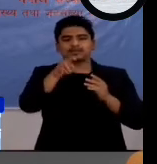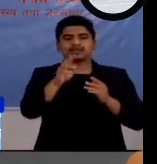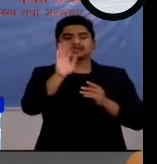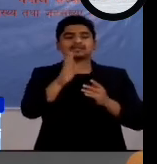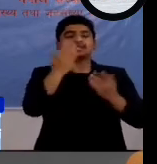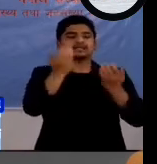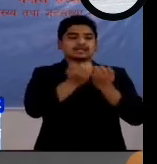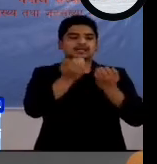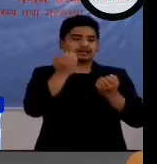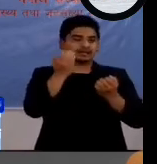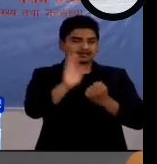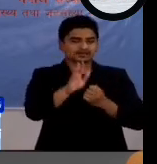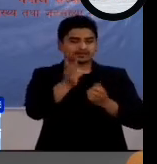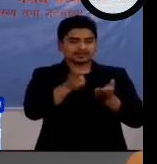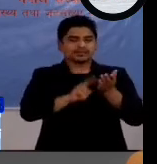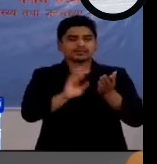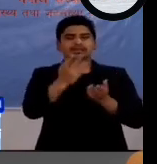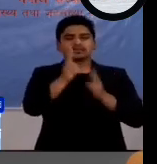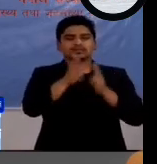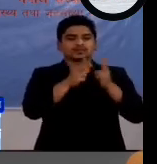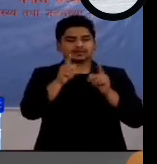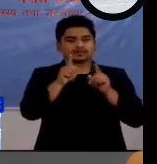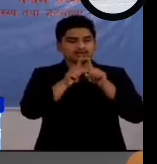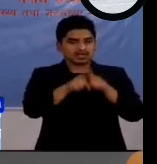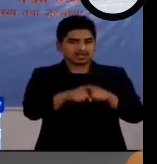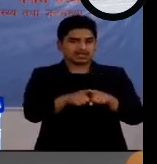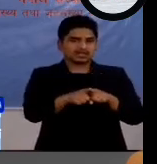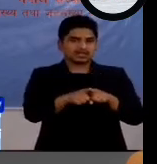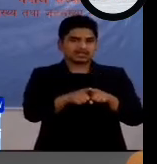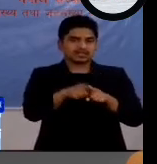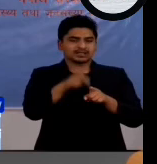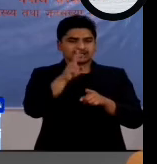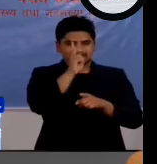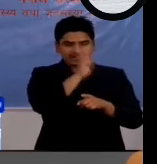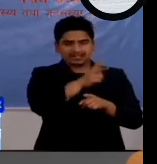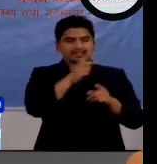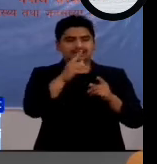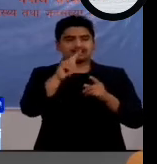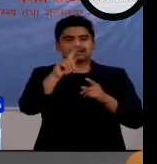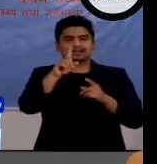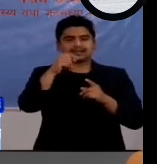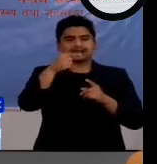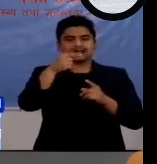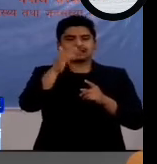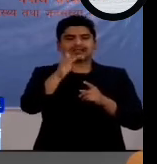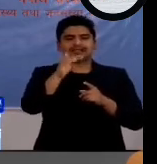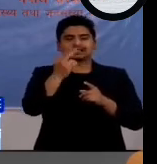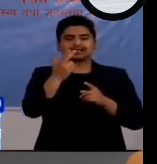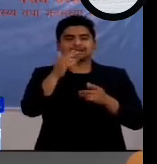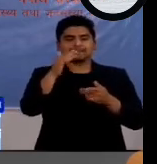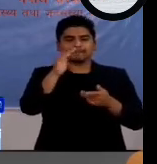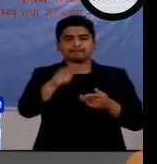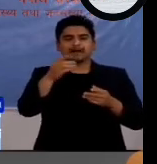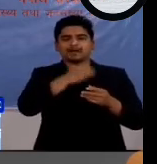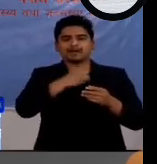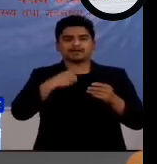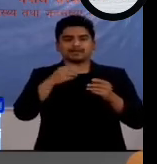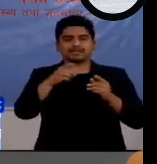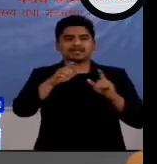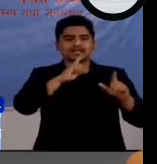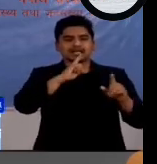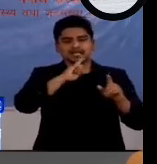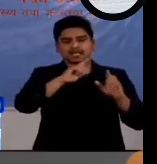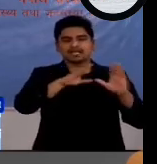छौं, थप के कुरा सहित त्यहाँका कान्ति बाल अस्पतालका निर्देशक डाक्टर